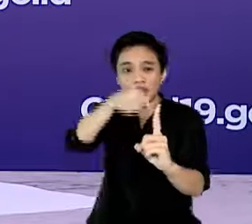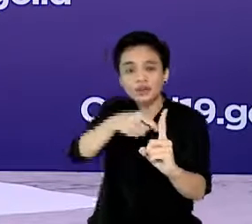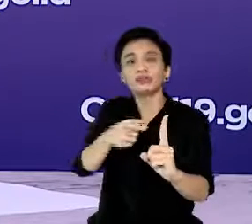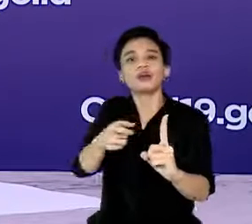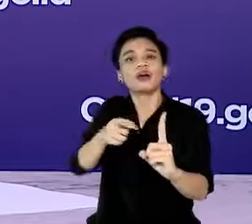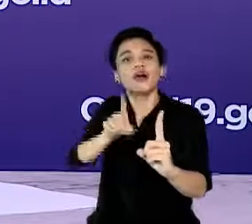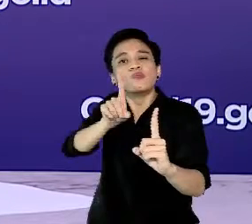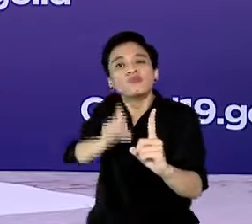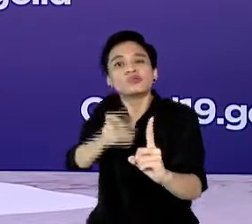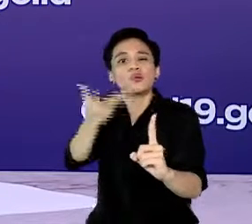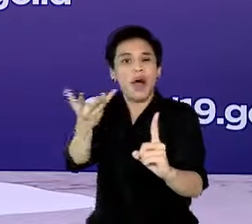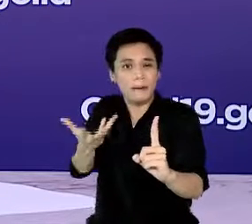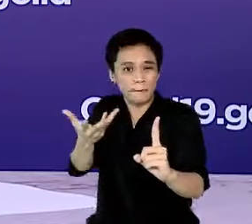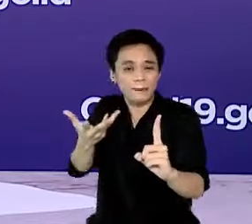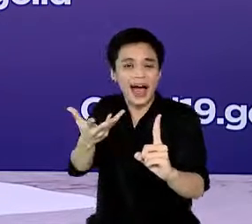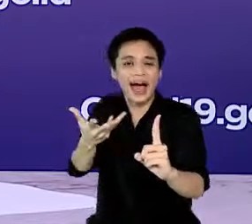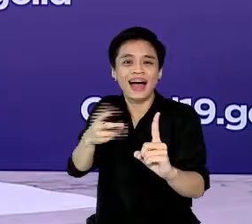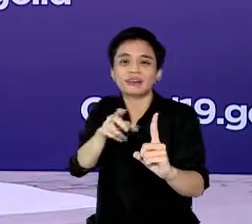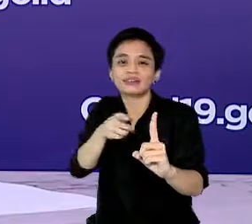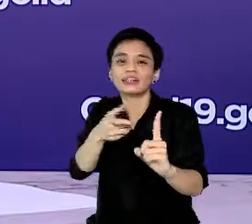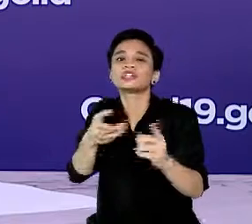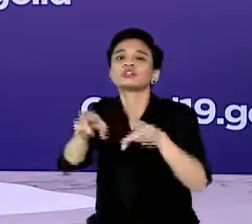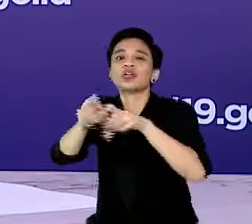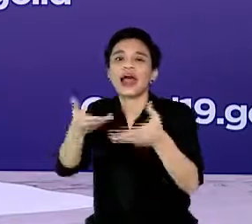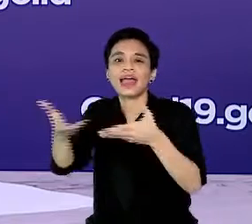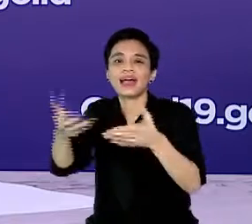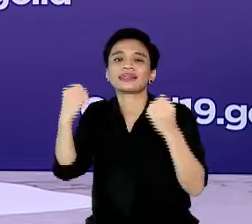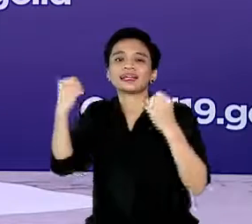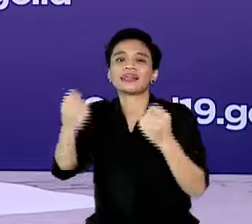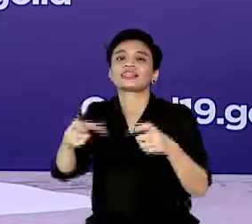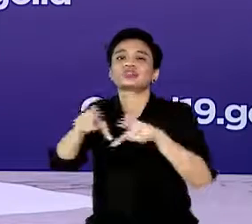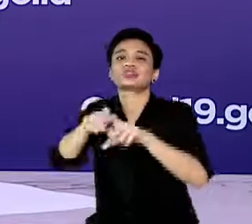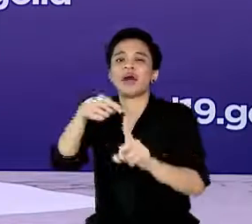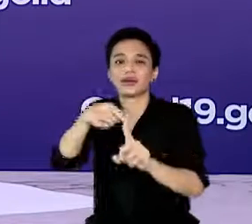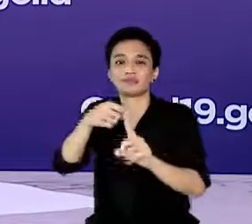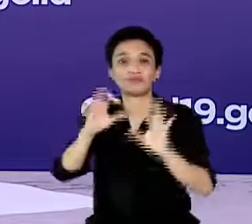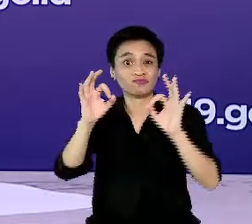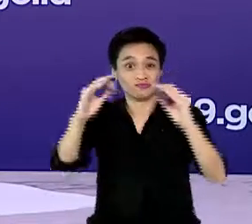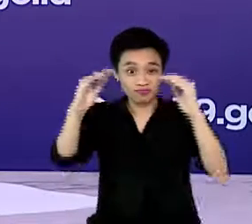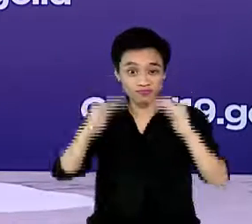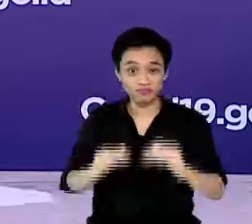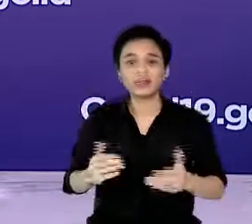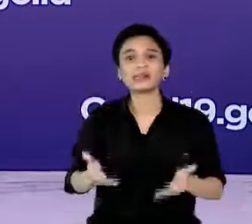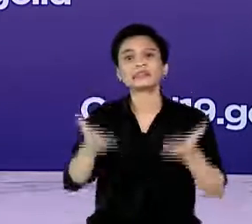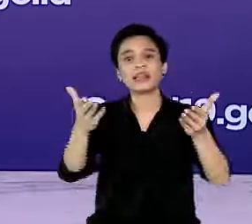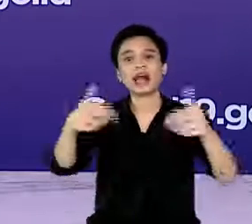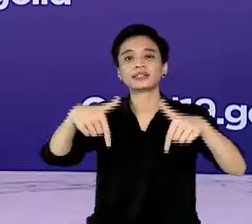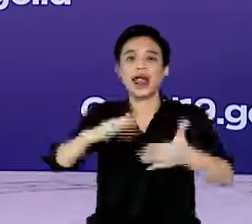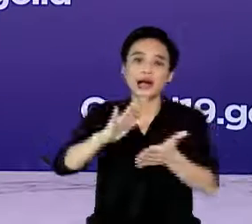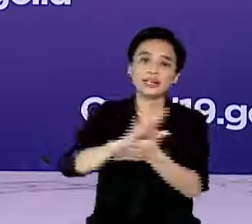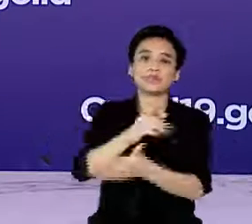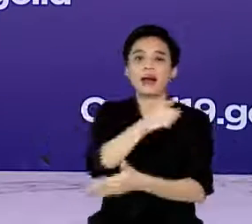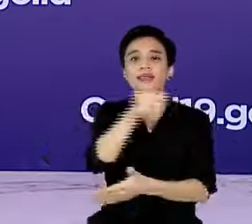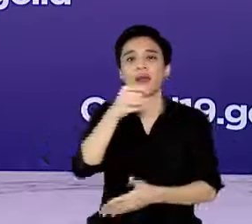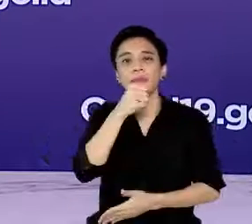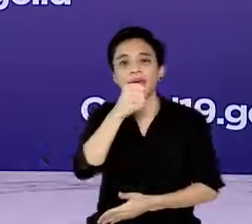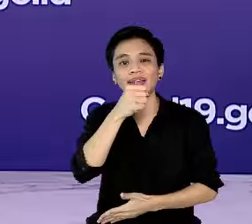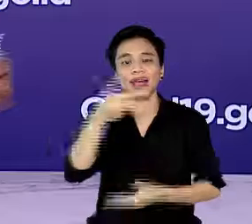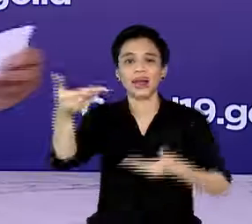pengobatan sekian sesi paparan Hari ini saya lanjutkan dengan tanya-jawab media Terima kasih